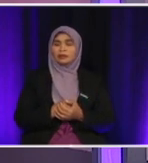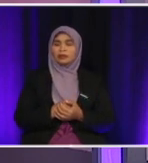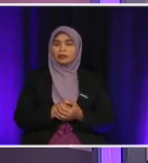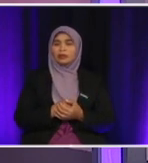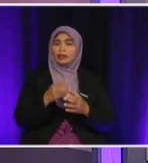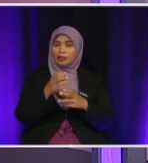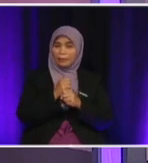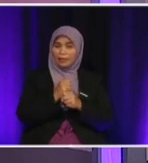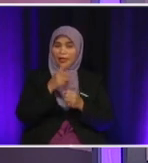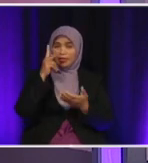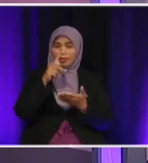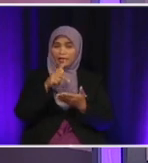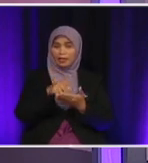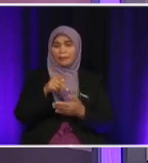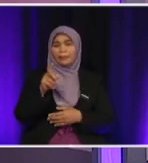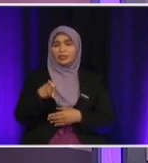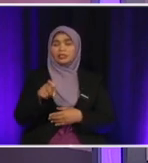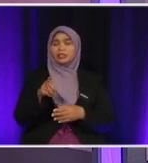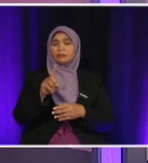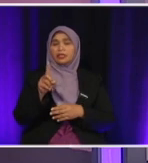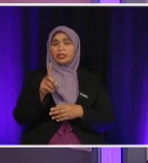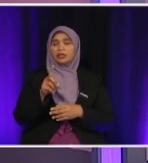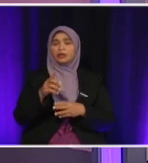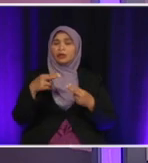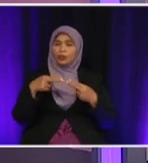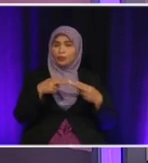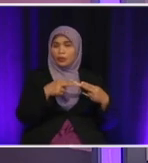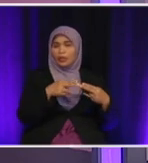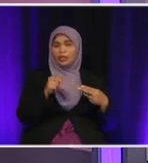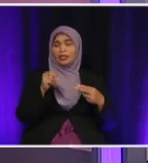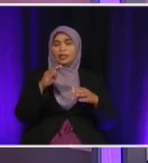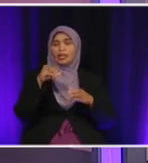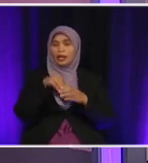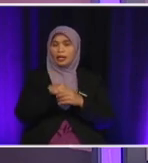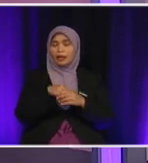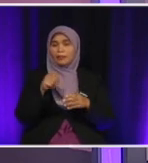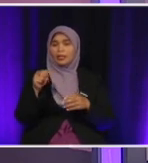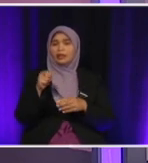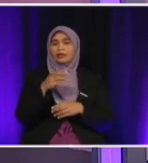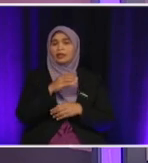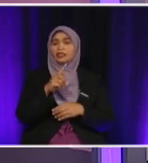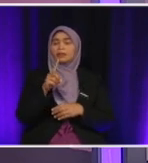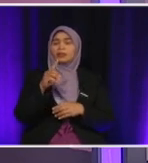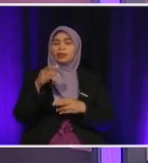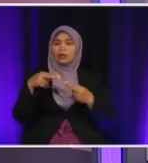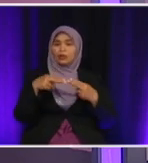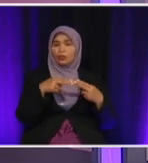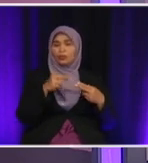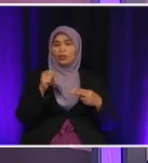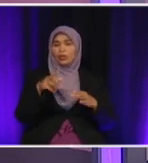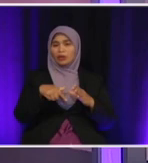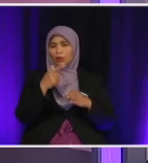dapat mengenal pasti yang manis dan yang mana saja